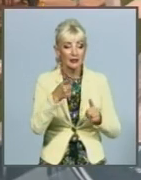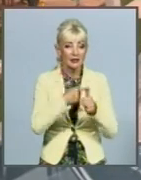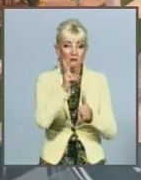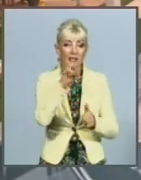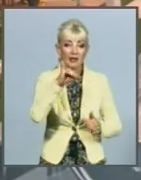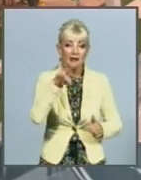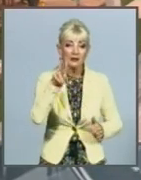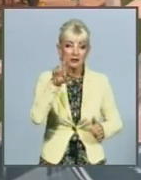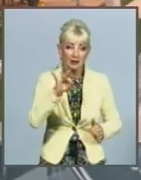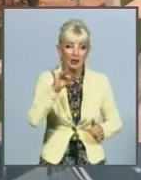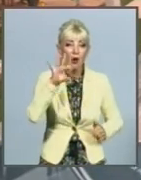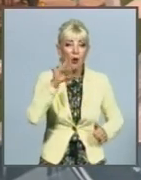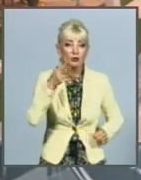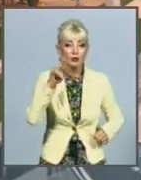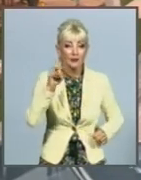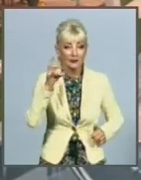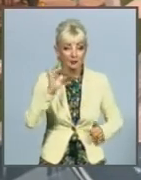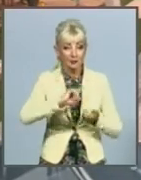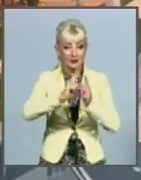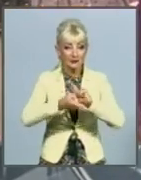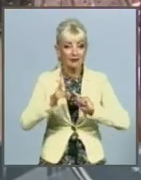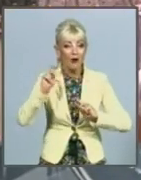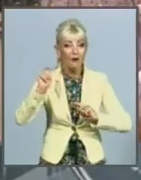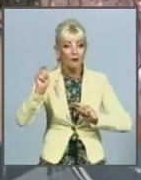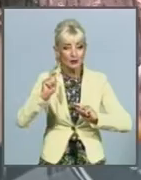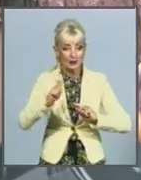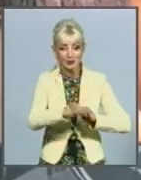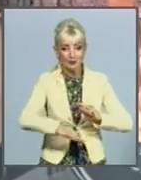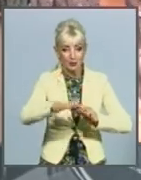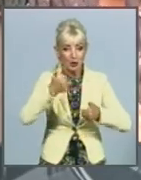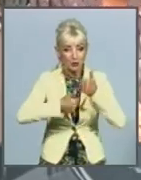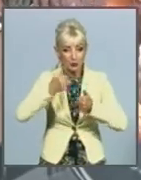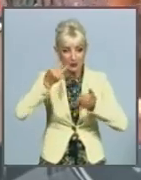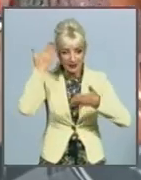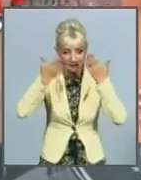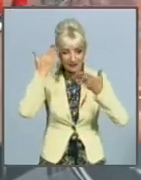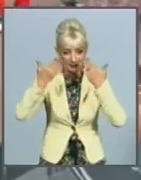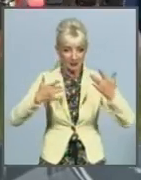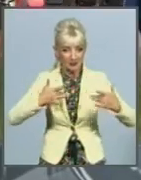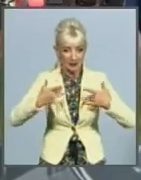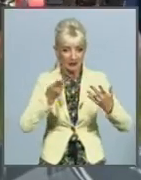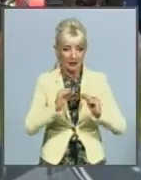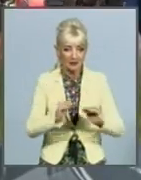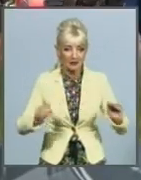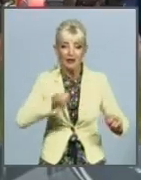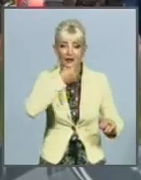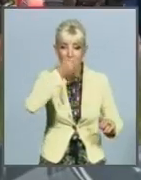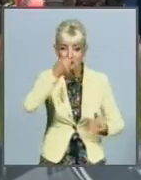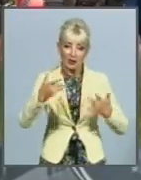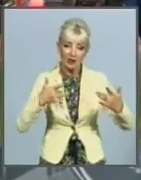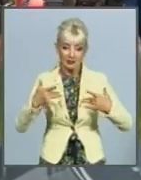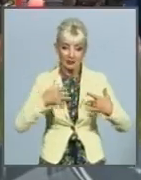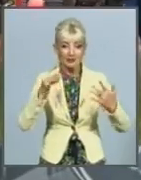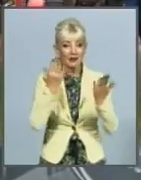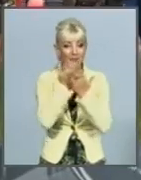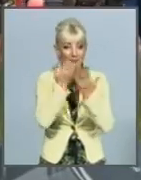Основ'яненко, що перетворився на вікендний майданчик із конкурсами та розважальною шоу-програму для діток, для дорослих, концерт та фільм